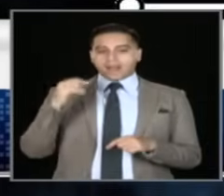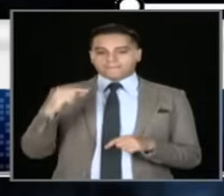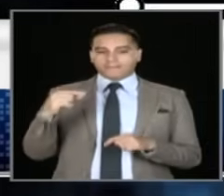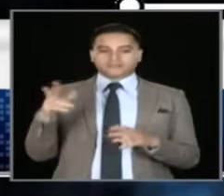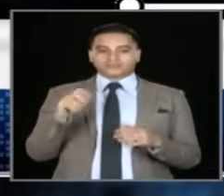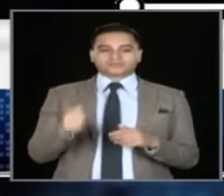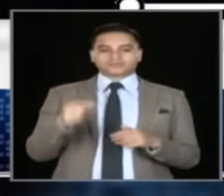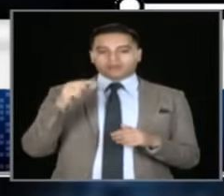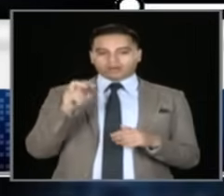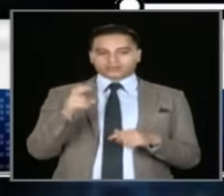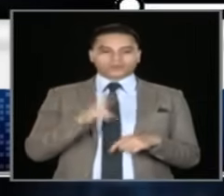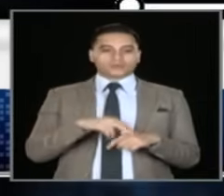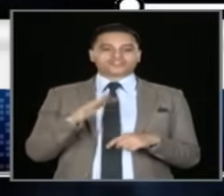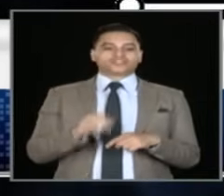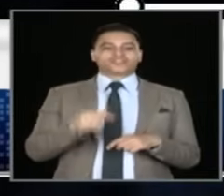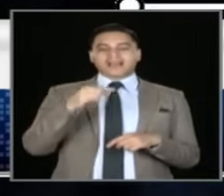لويس، هدرة.